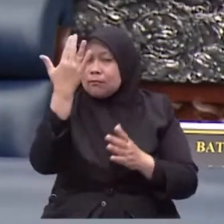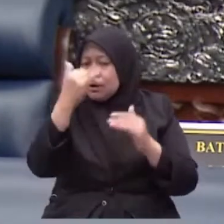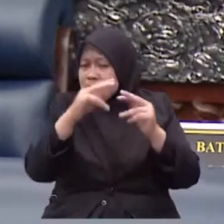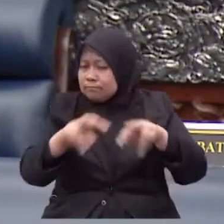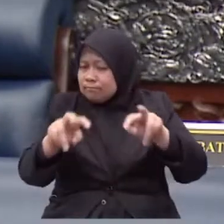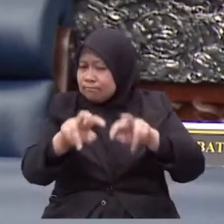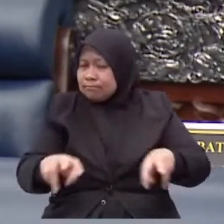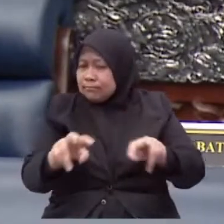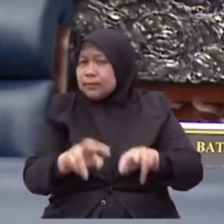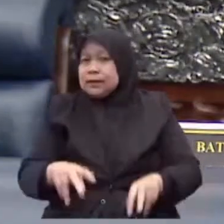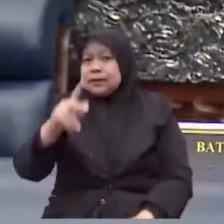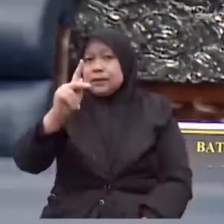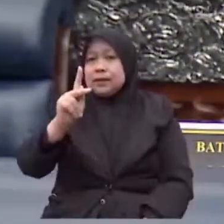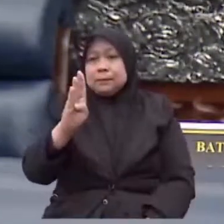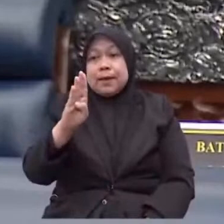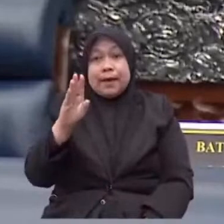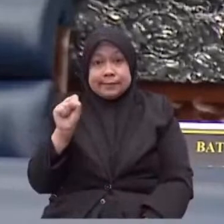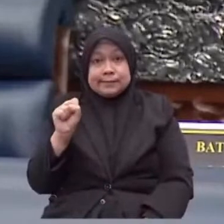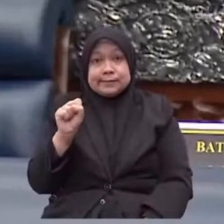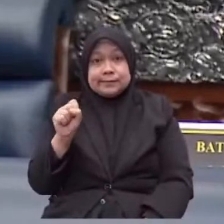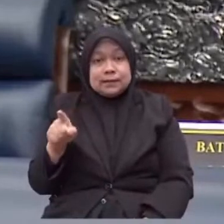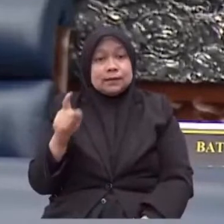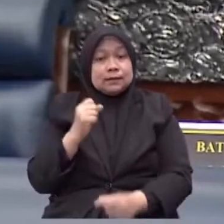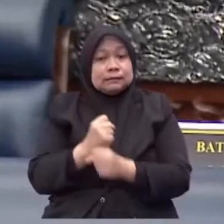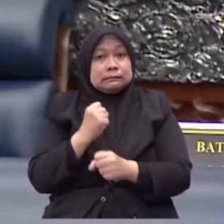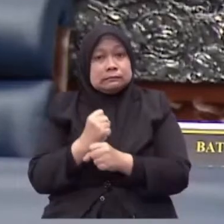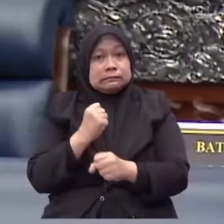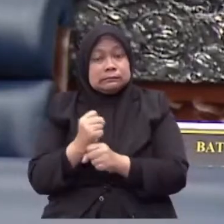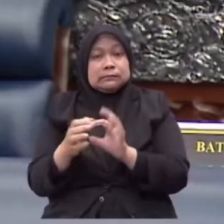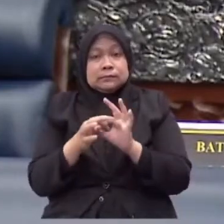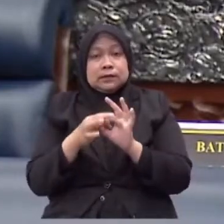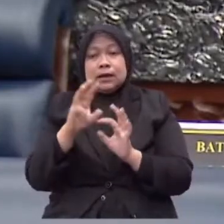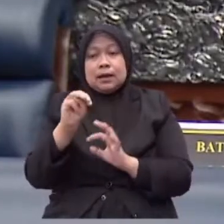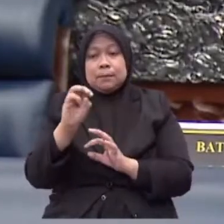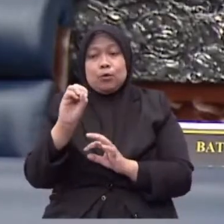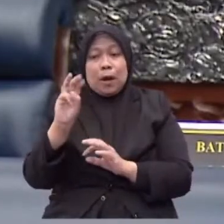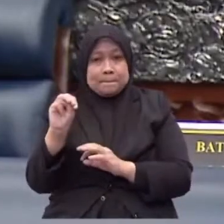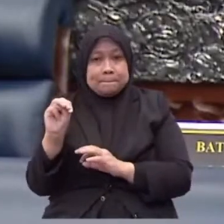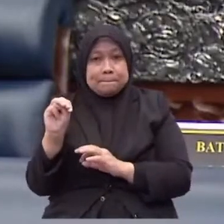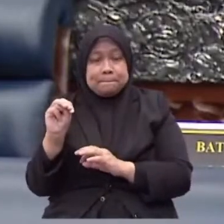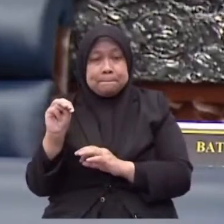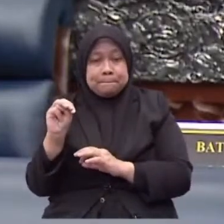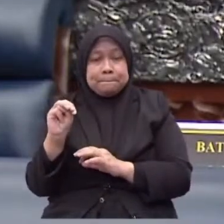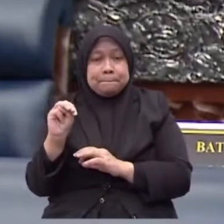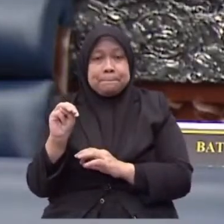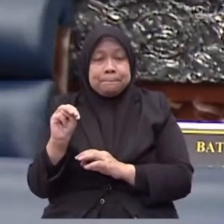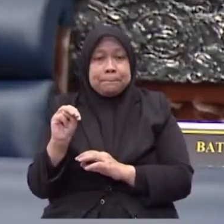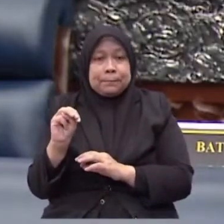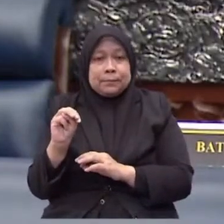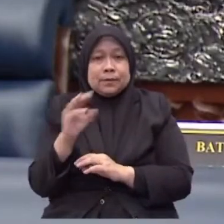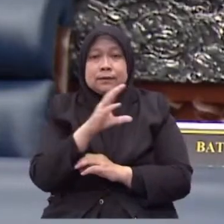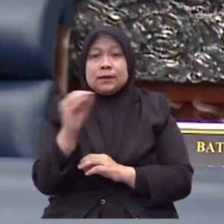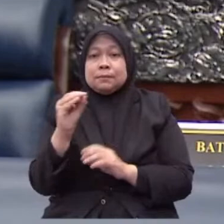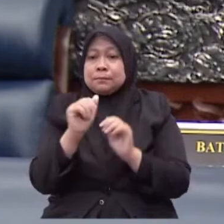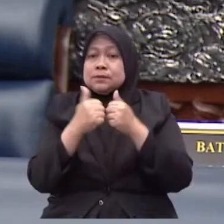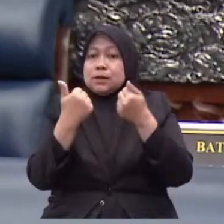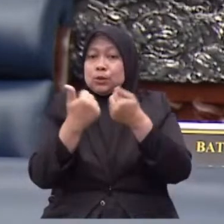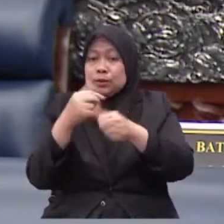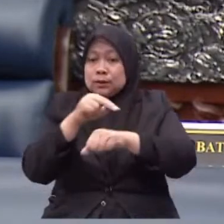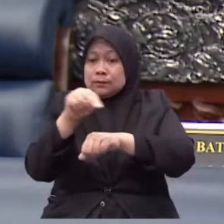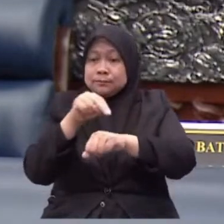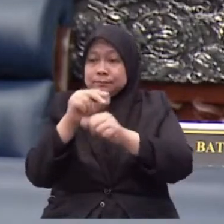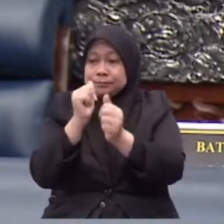dikaji KBS juga akan bekerja dengan mom masih suka negara institusi negara dan persatuan